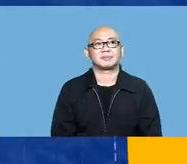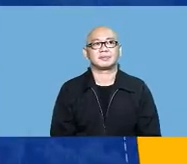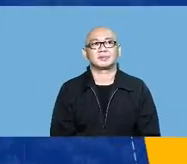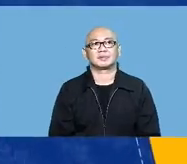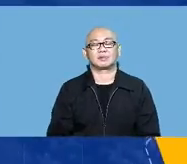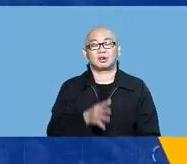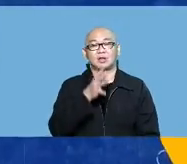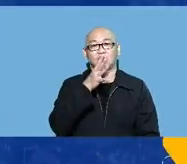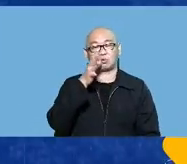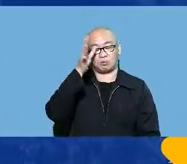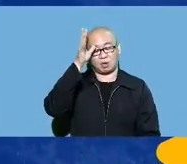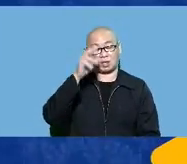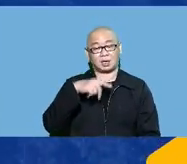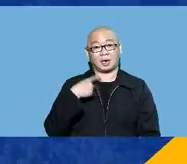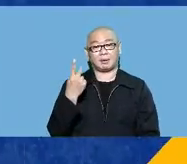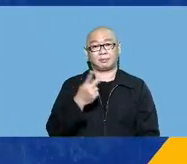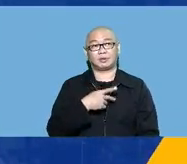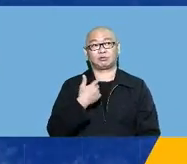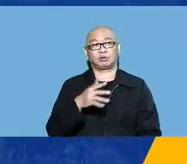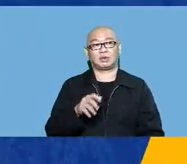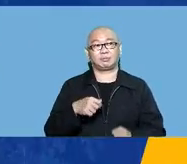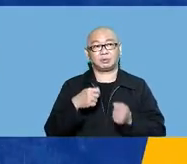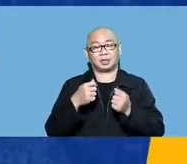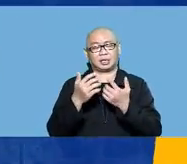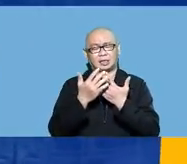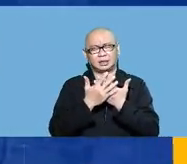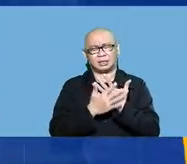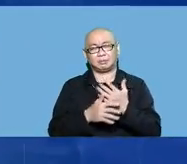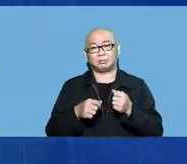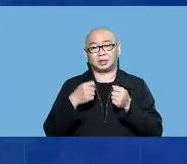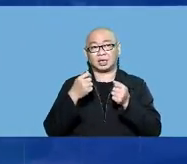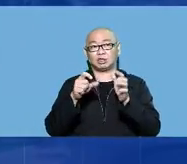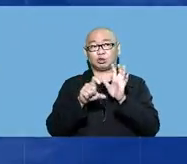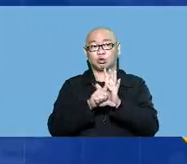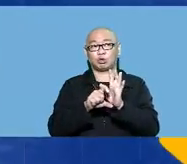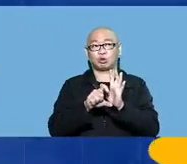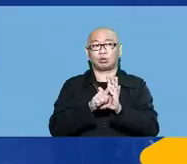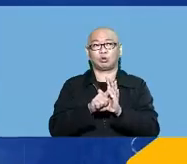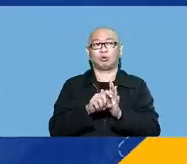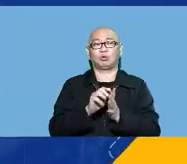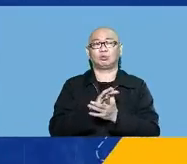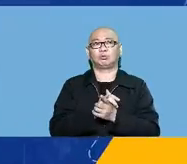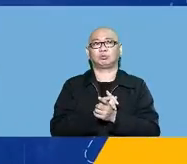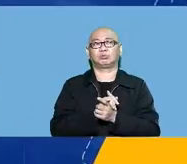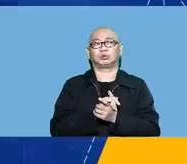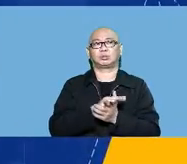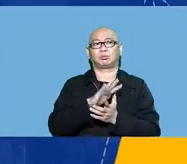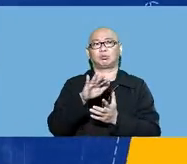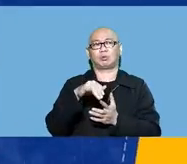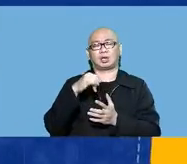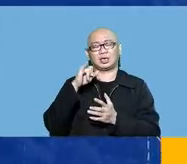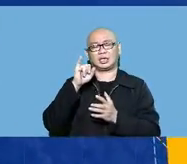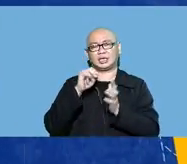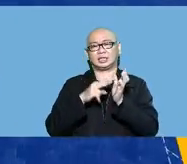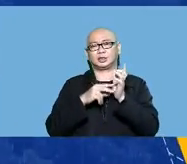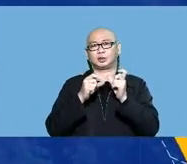kepada orang tua kami yang telah memberi kasih sayang, memberi keteladanan, memberi semua inspirasi dan